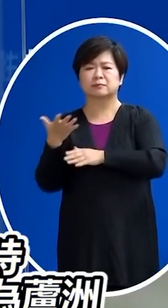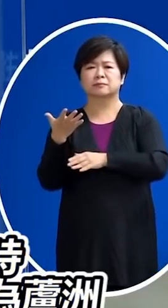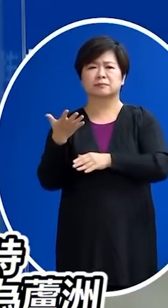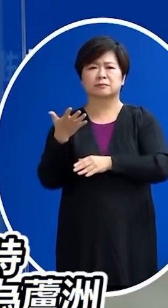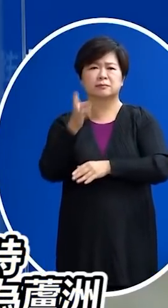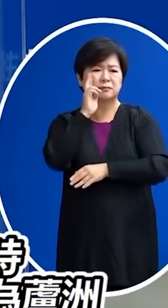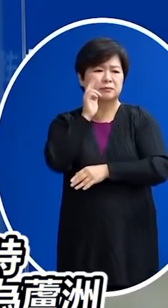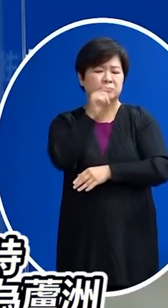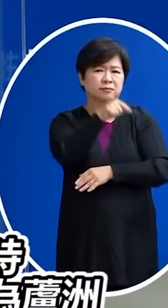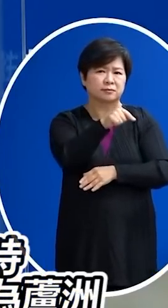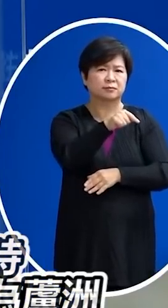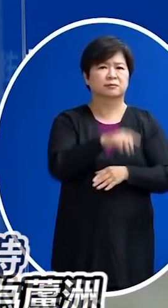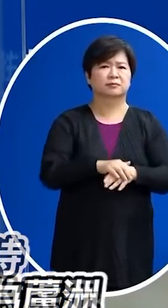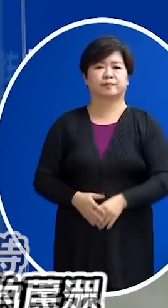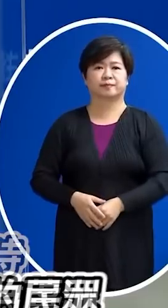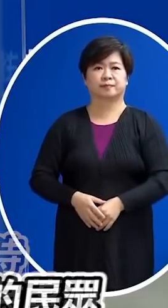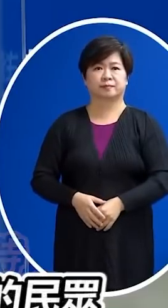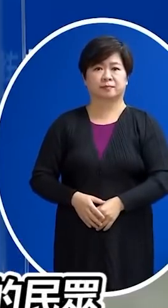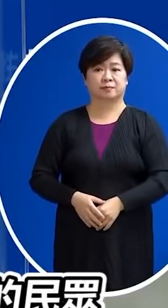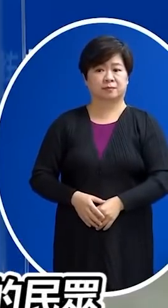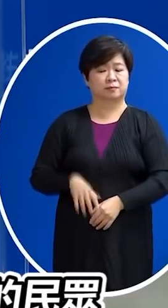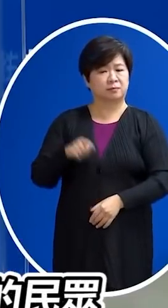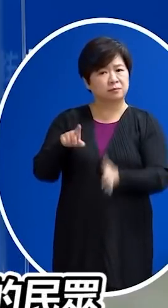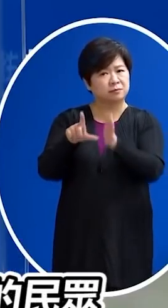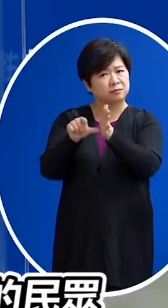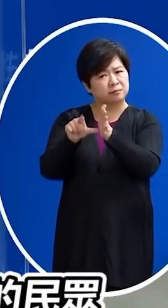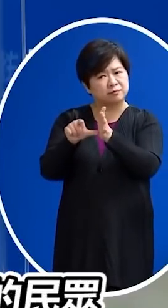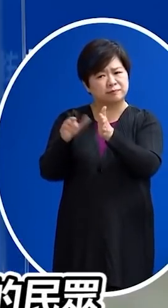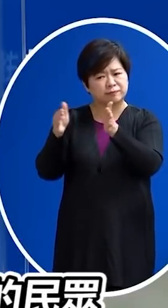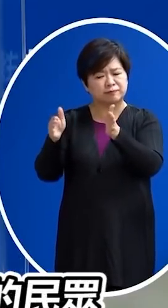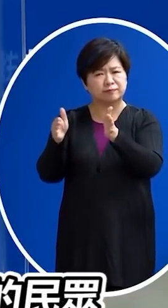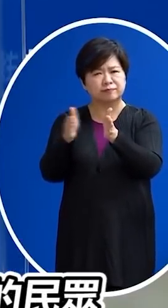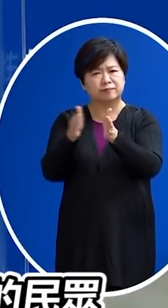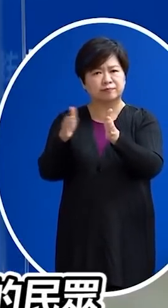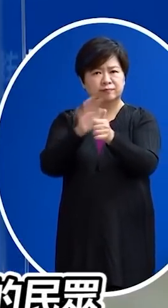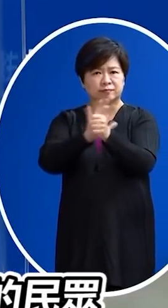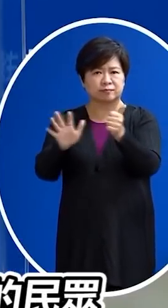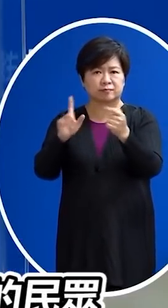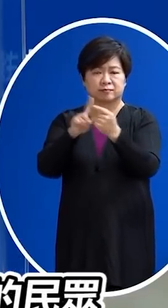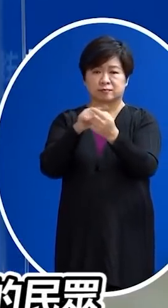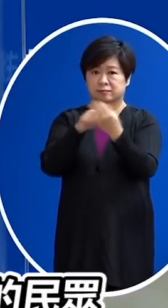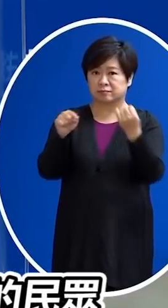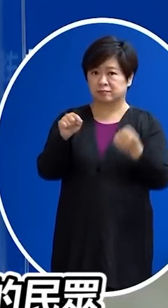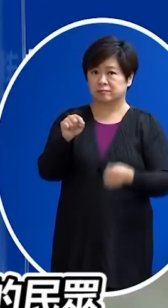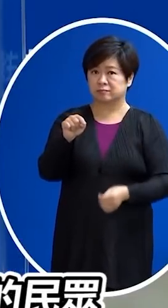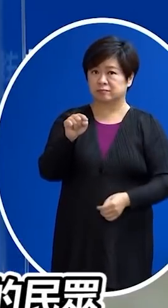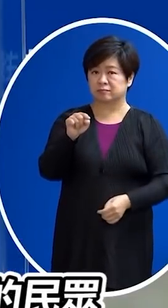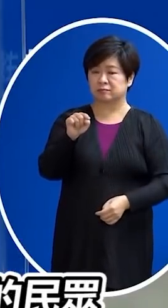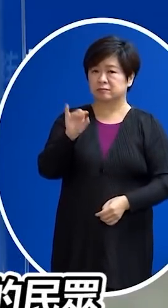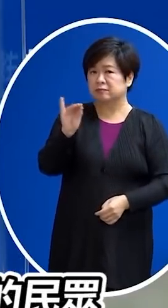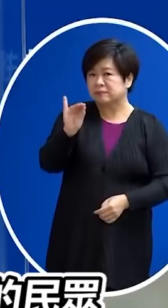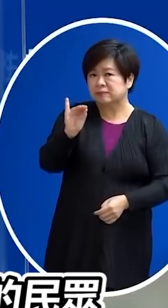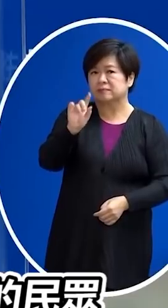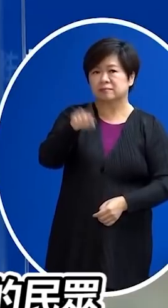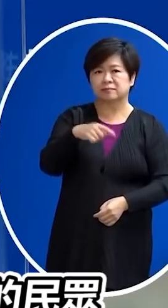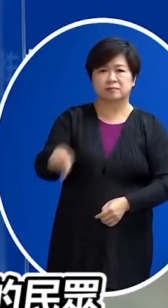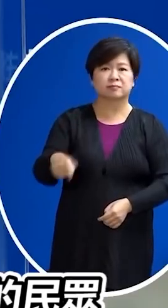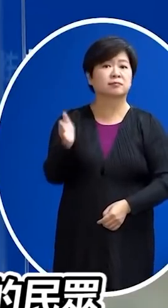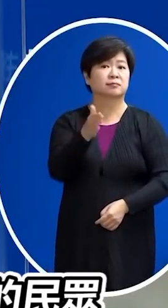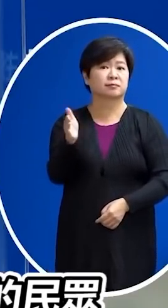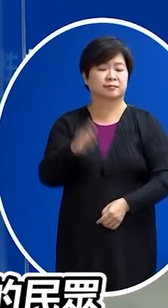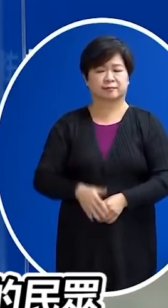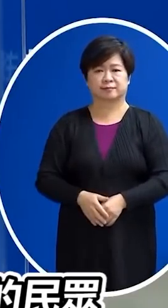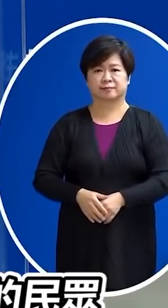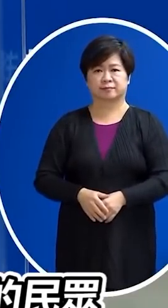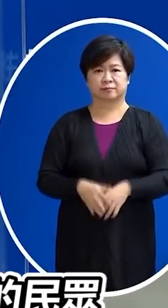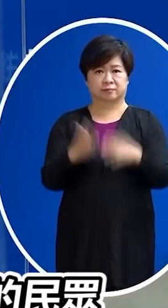洲永平站啊。当时大概预计有影响人数大概1000人左右啊。那新北